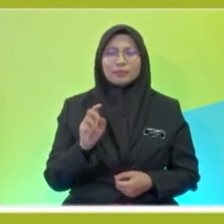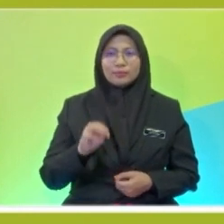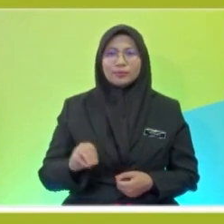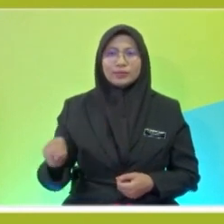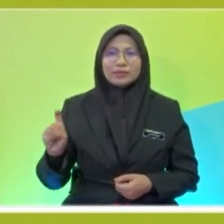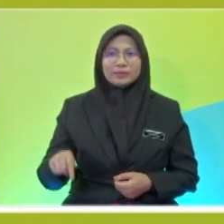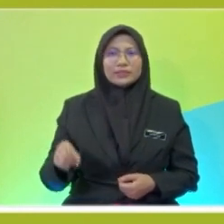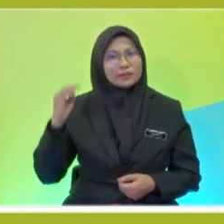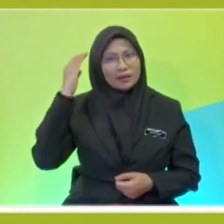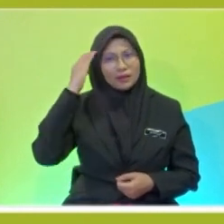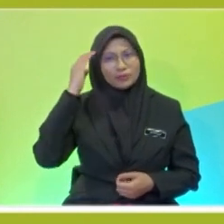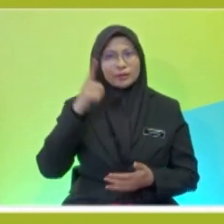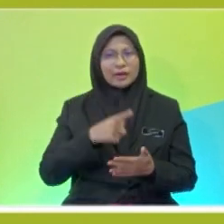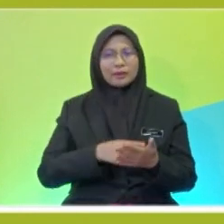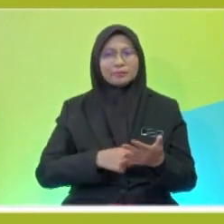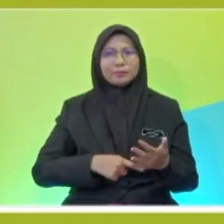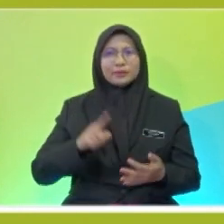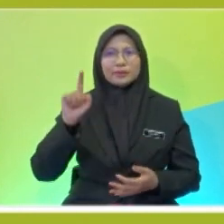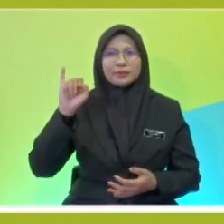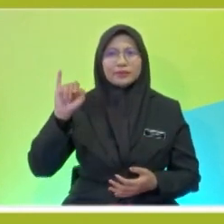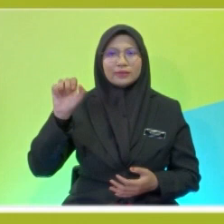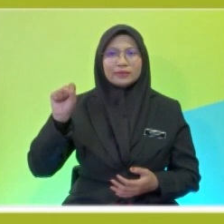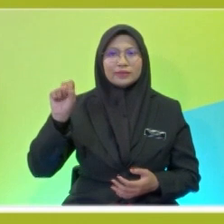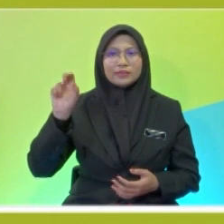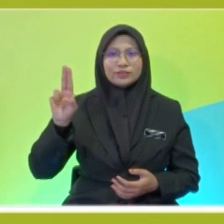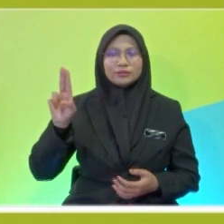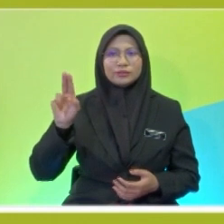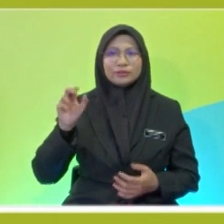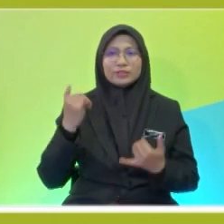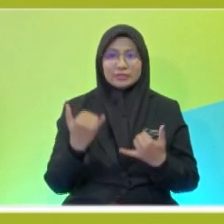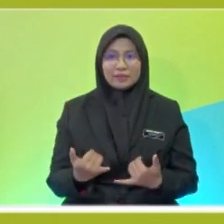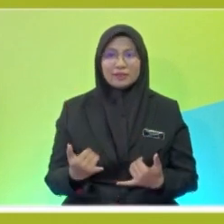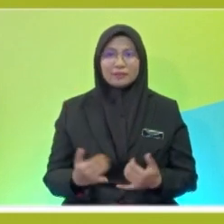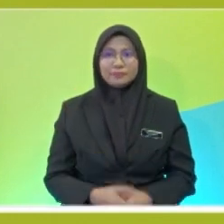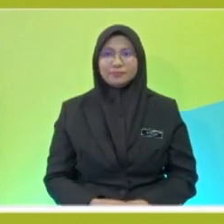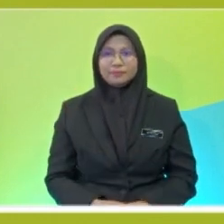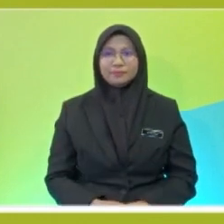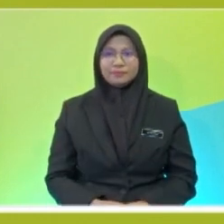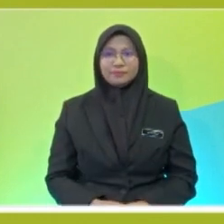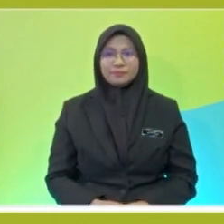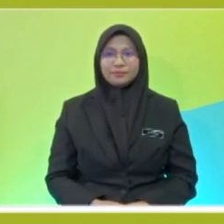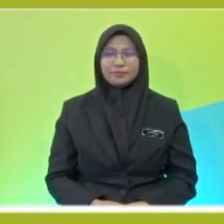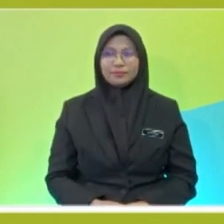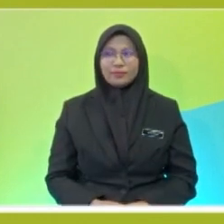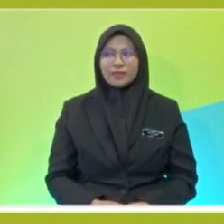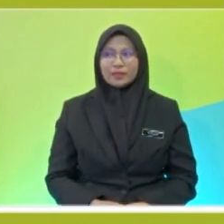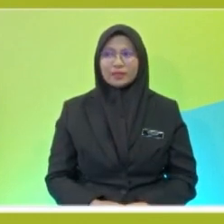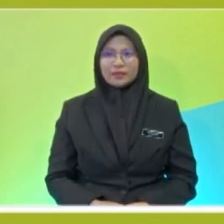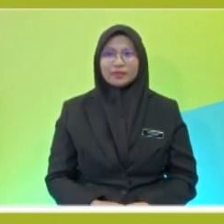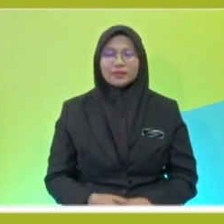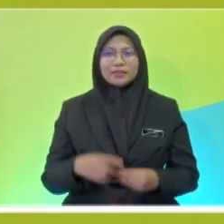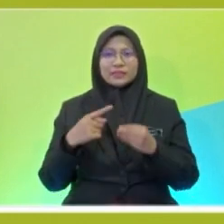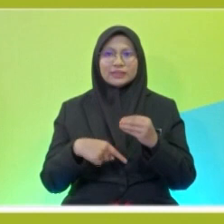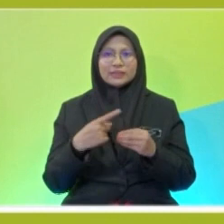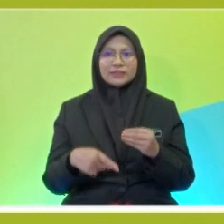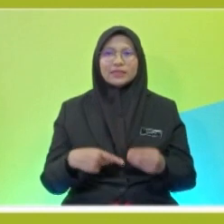isu samase jadi di sini saya bawa datangkan ya satu contoh soal dan yang berkaitan dengan isu semasa yang berkaitan dengan kita